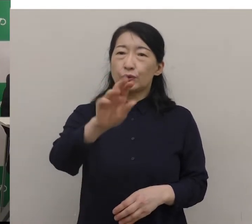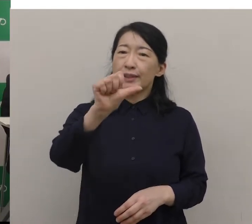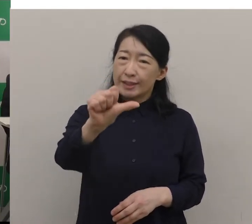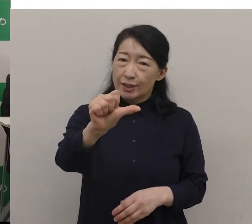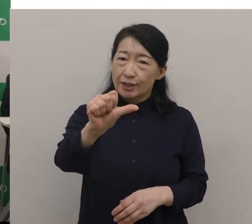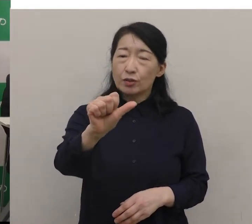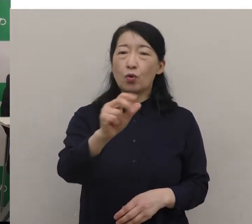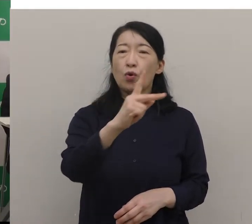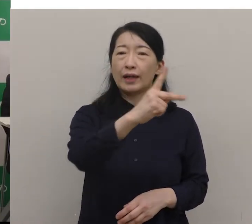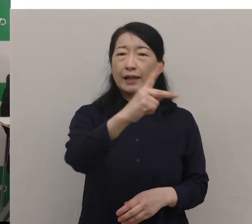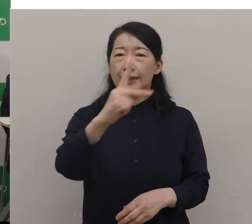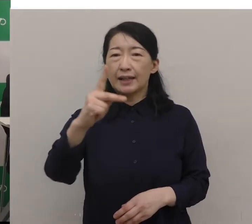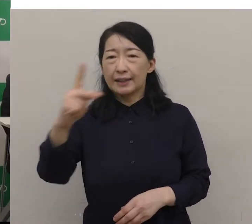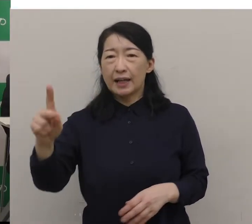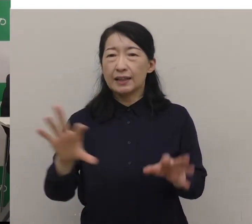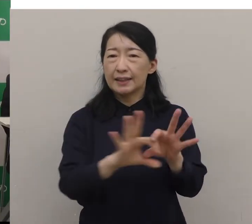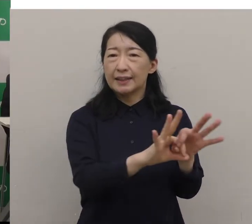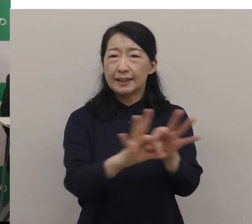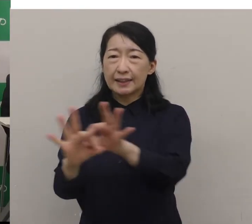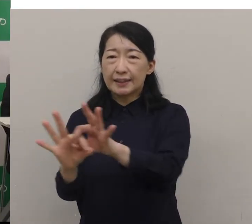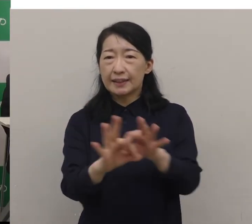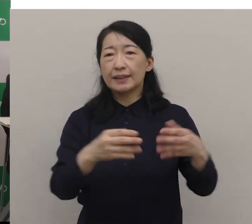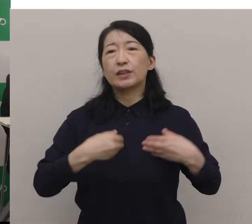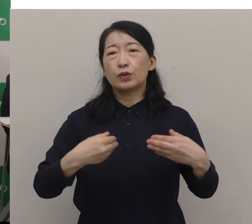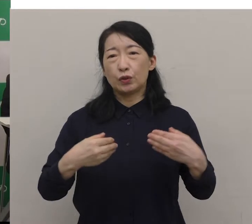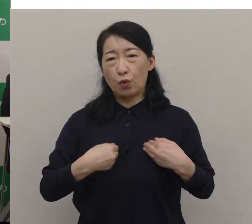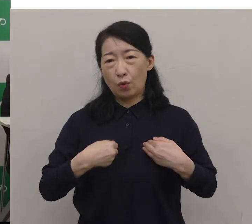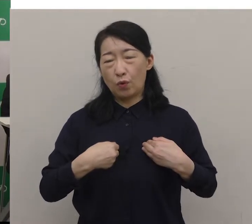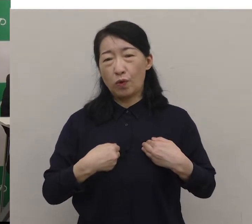かないといけないとなるとなかなかどうしても